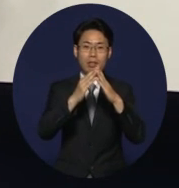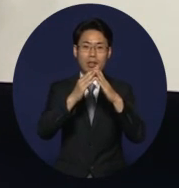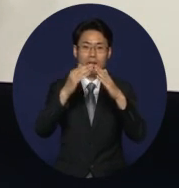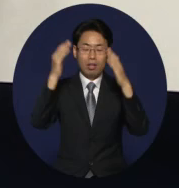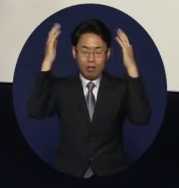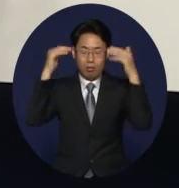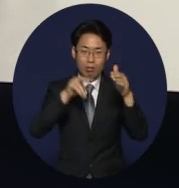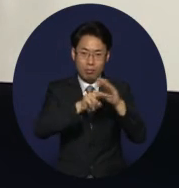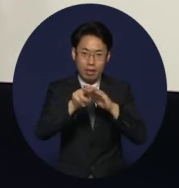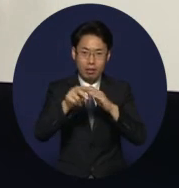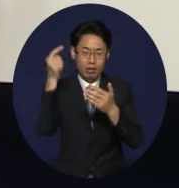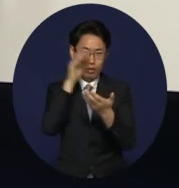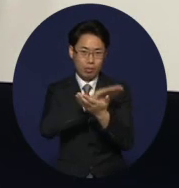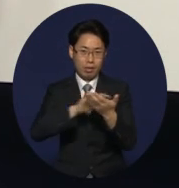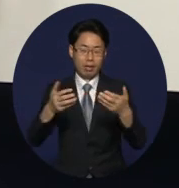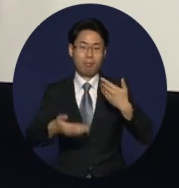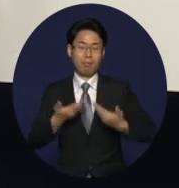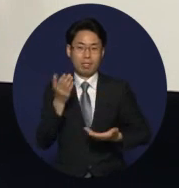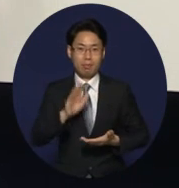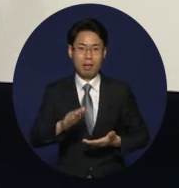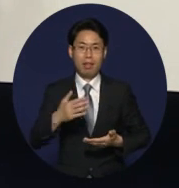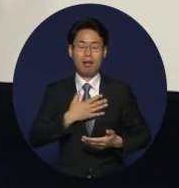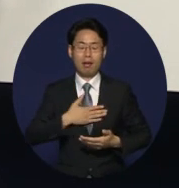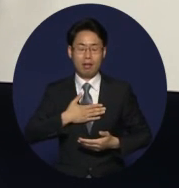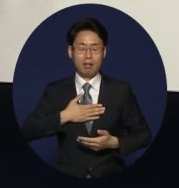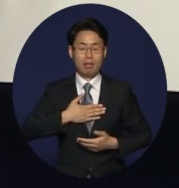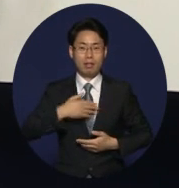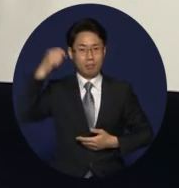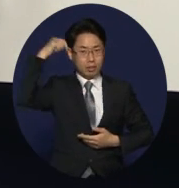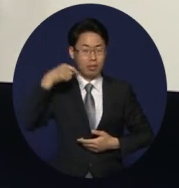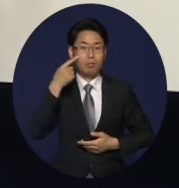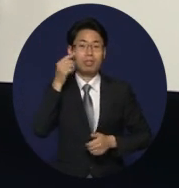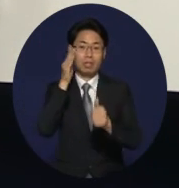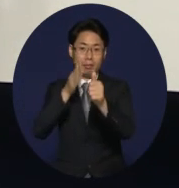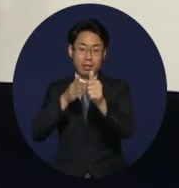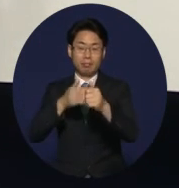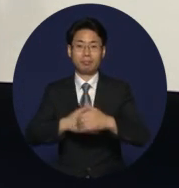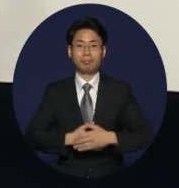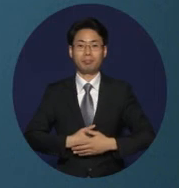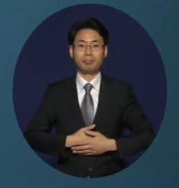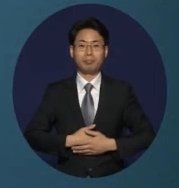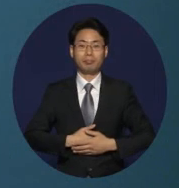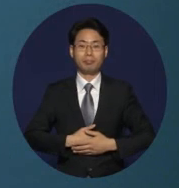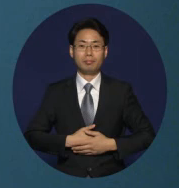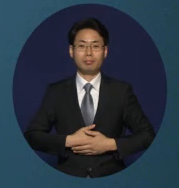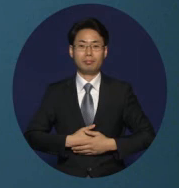무더위도 식히고 바쁜 일상 속 메마른 감성도 찾아보시기 바랍니다.